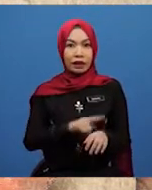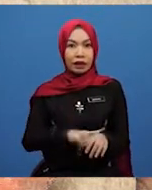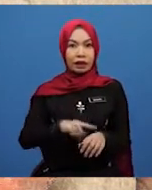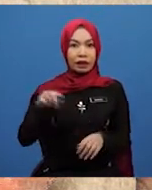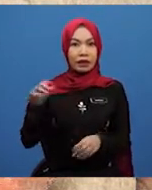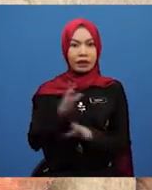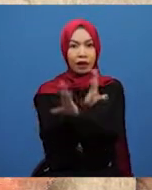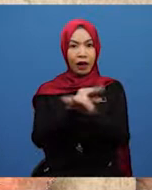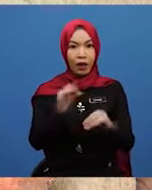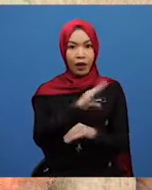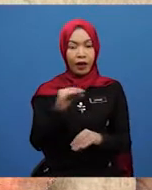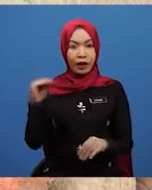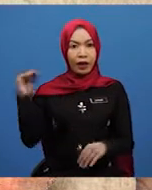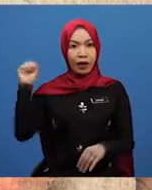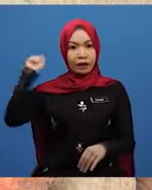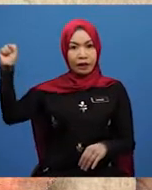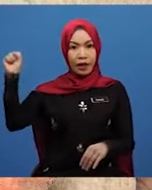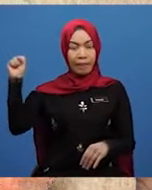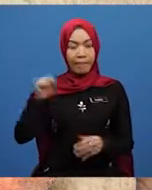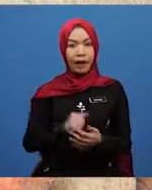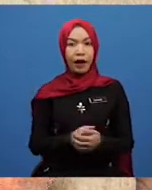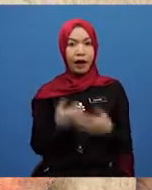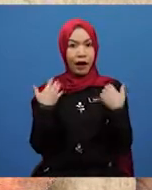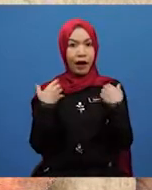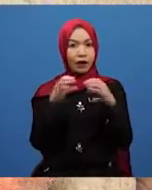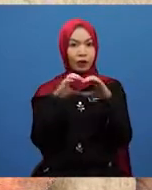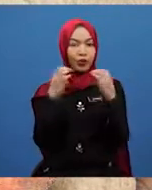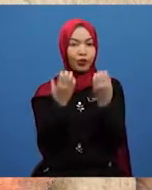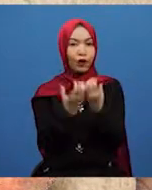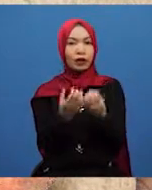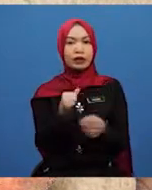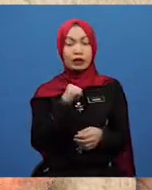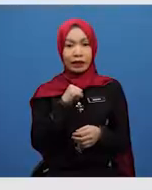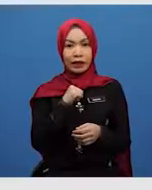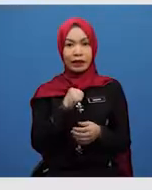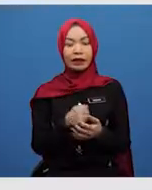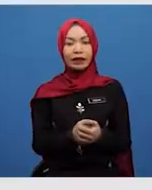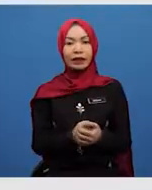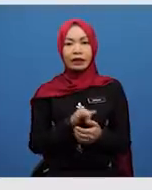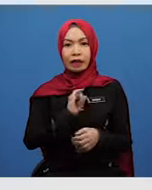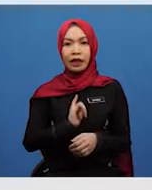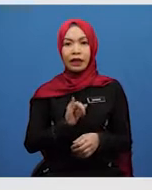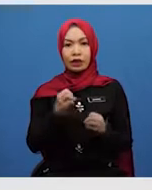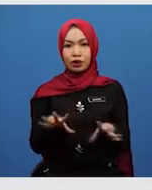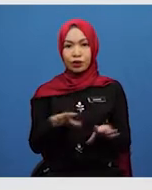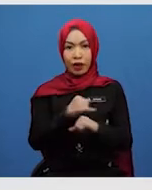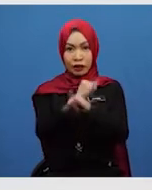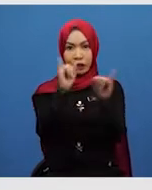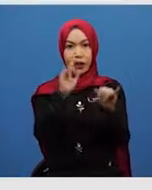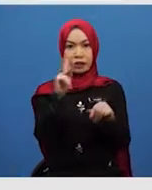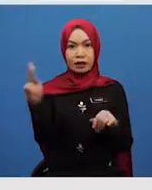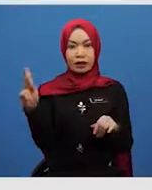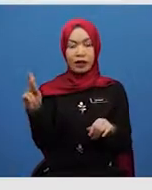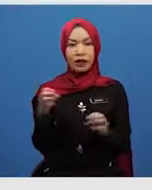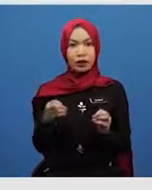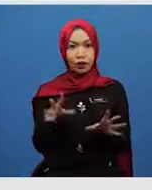dan Sampah Adakah Anda benar-benar paham Baiklah Coba lihatkan stiker